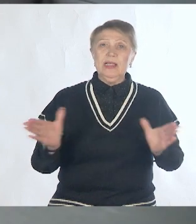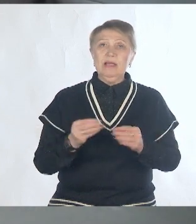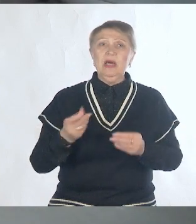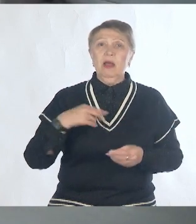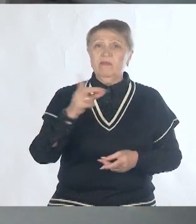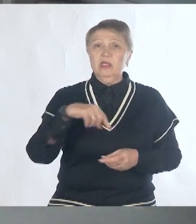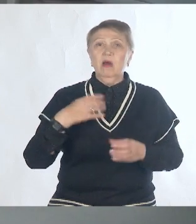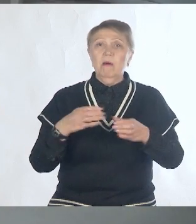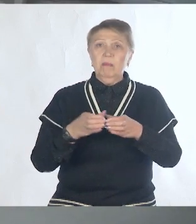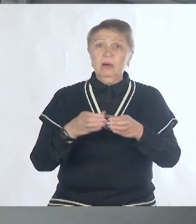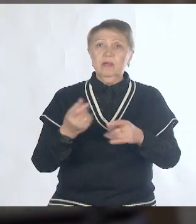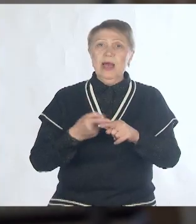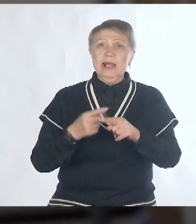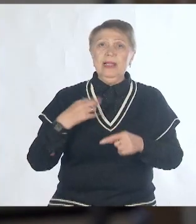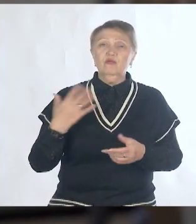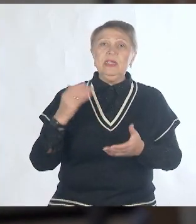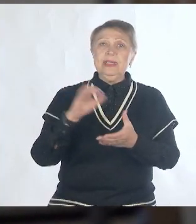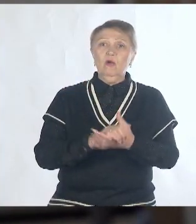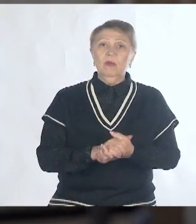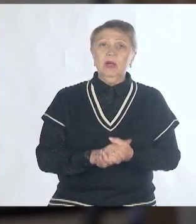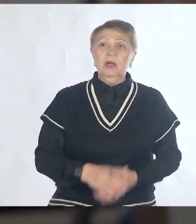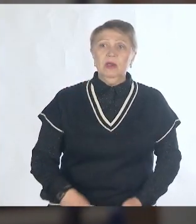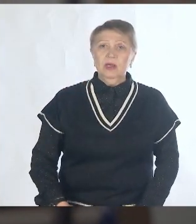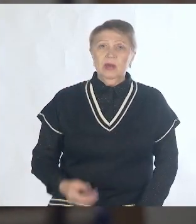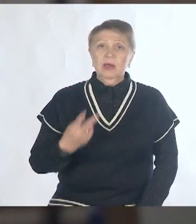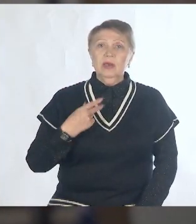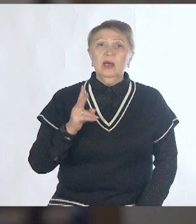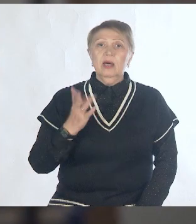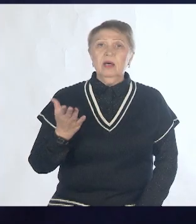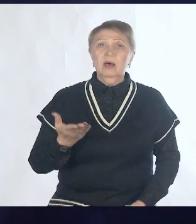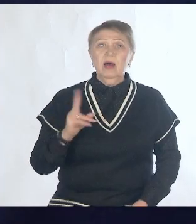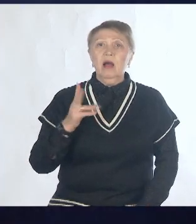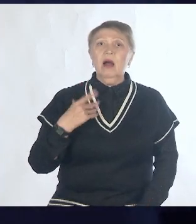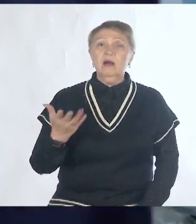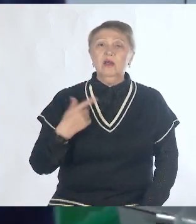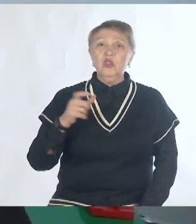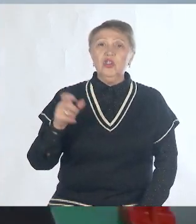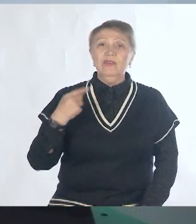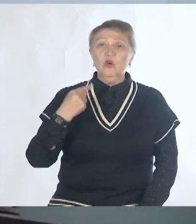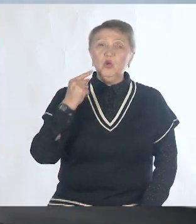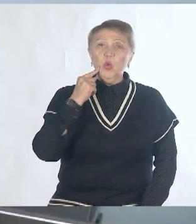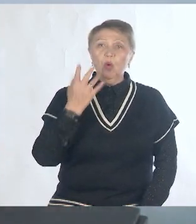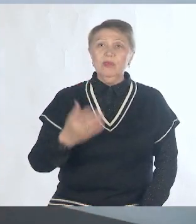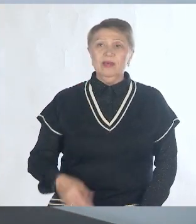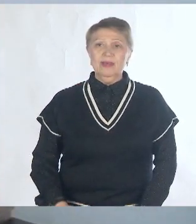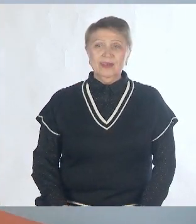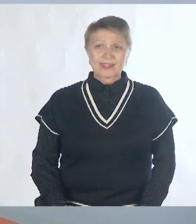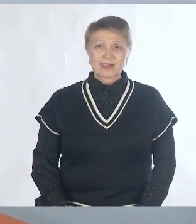обвес на пункт я-то к человеку че скромный капли умеют так